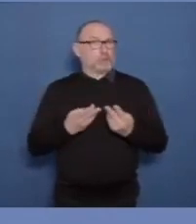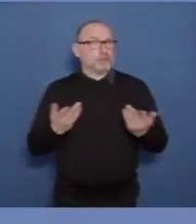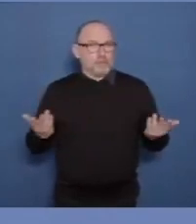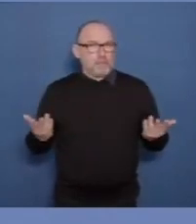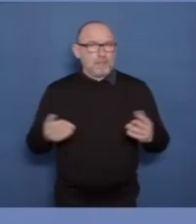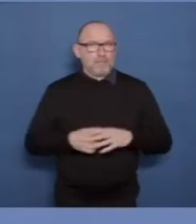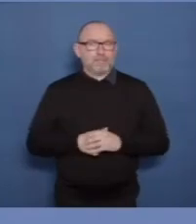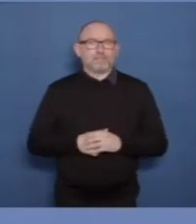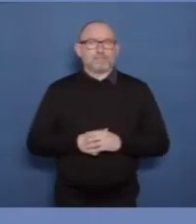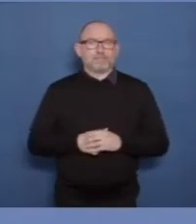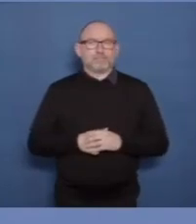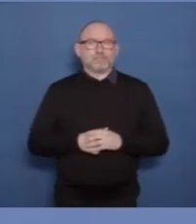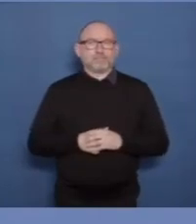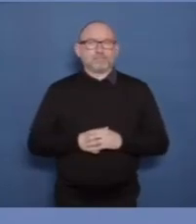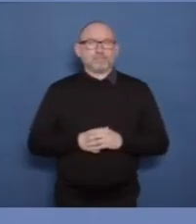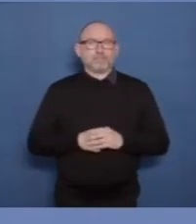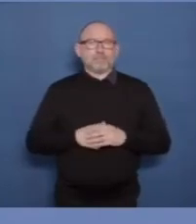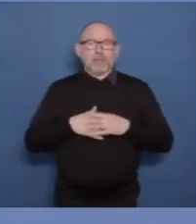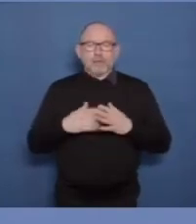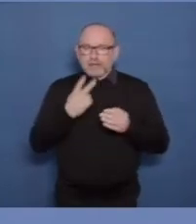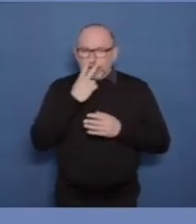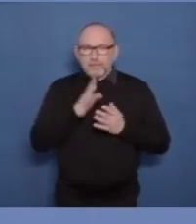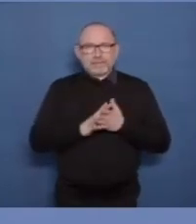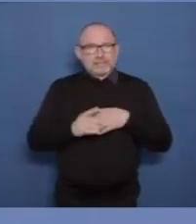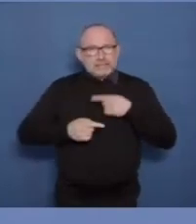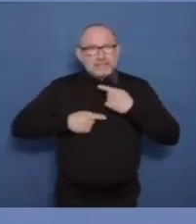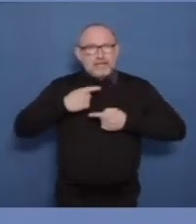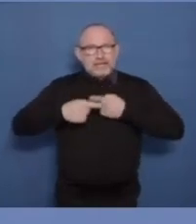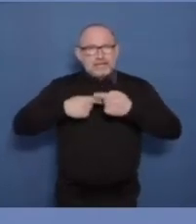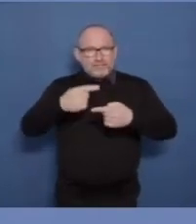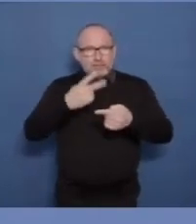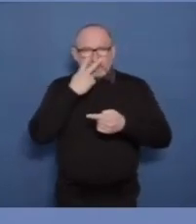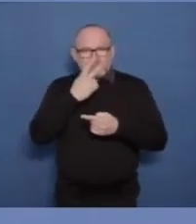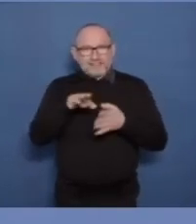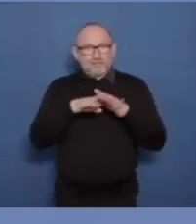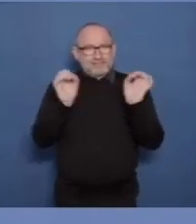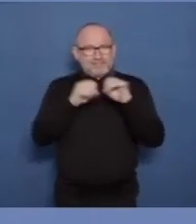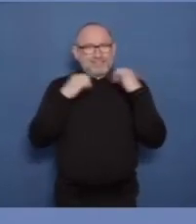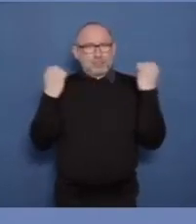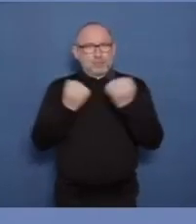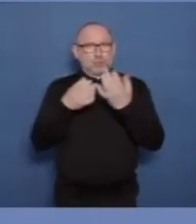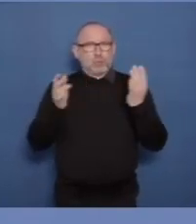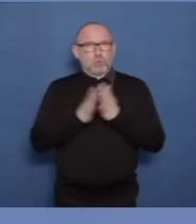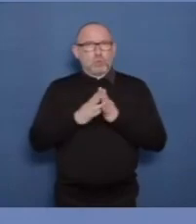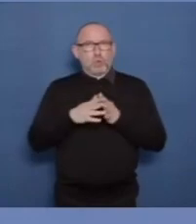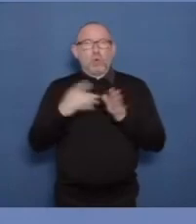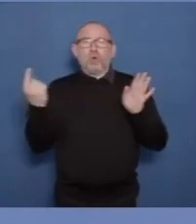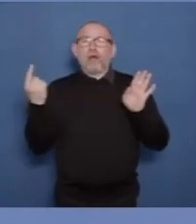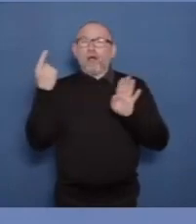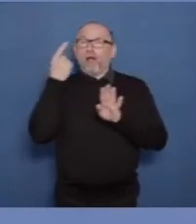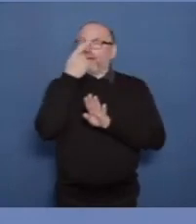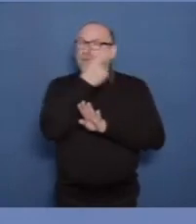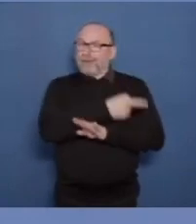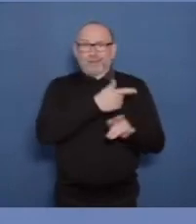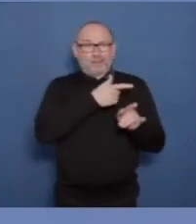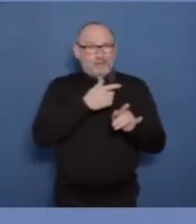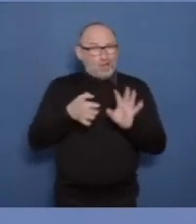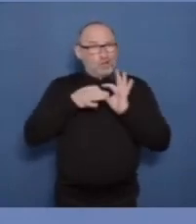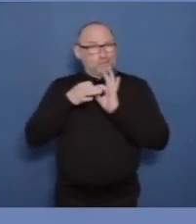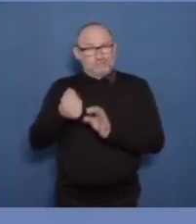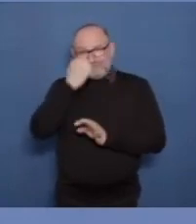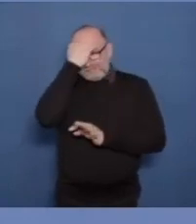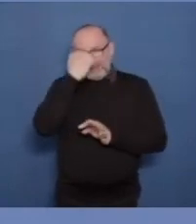auch eine ganz klare Entwicklung hin zu dieser Situation. Und der Raketenterror Hamas